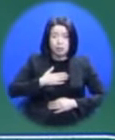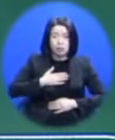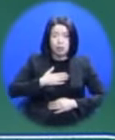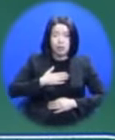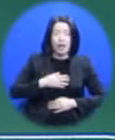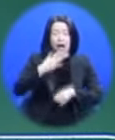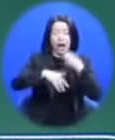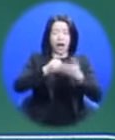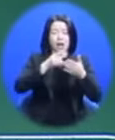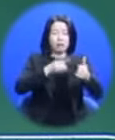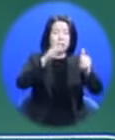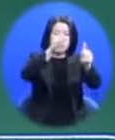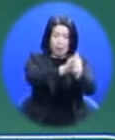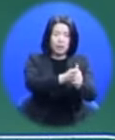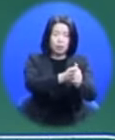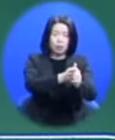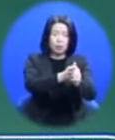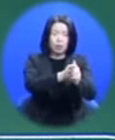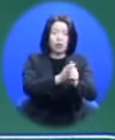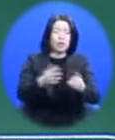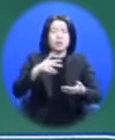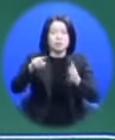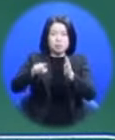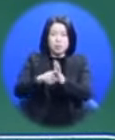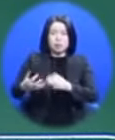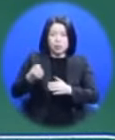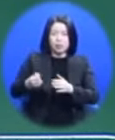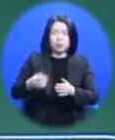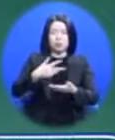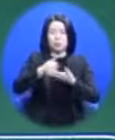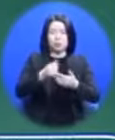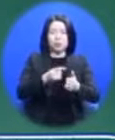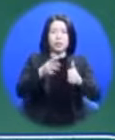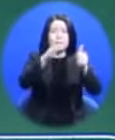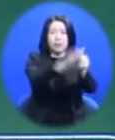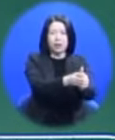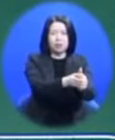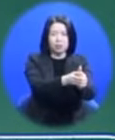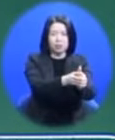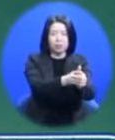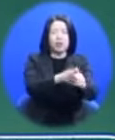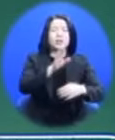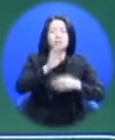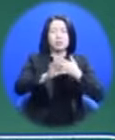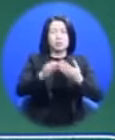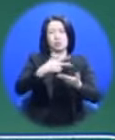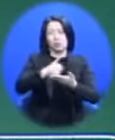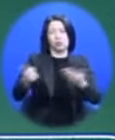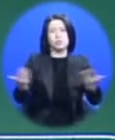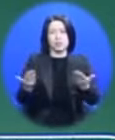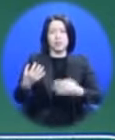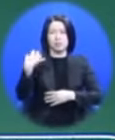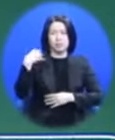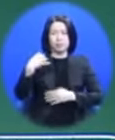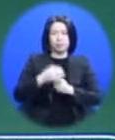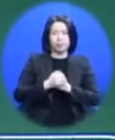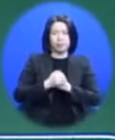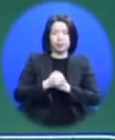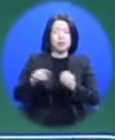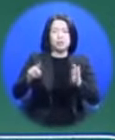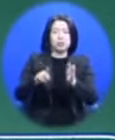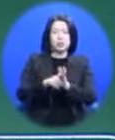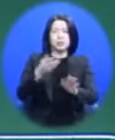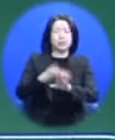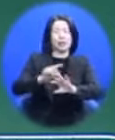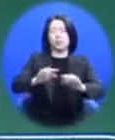하나님께 맡겨드려야, 믿음으로 주님께 맡겨드려야 주님이 일하신다는 사실입니다. 그래서 믿음은 다른 것이